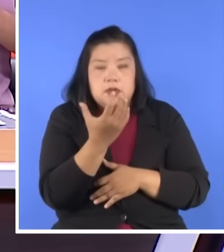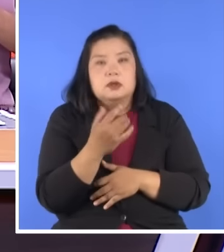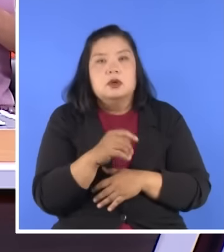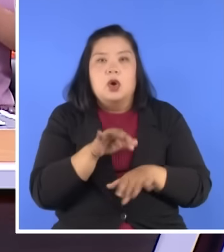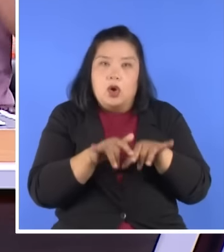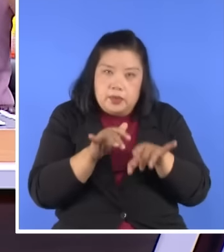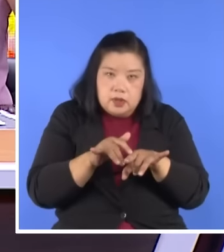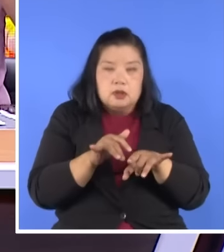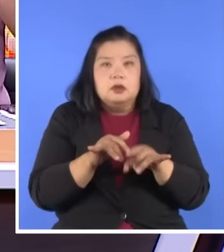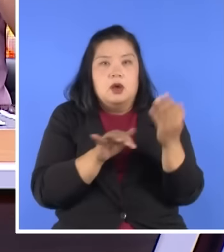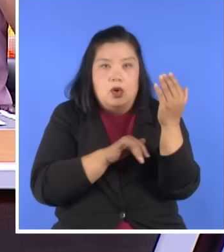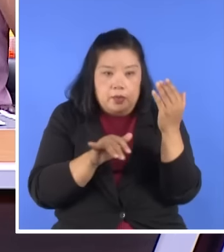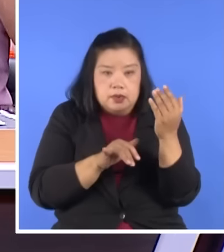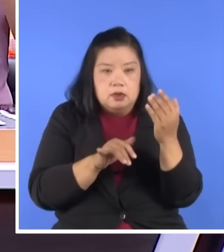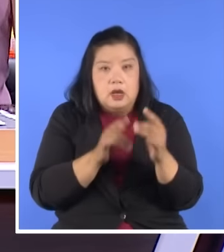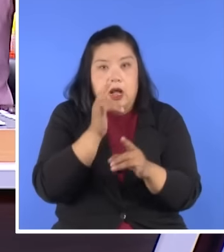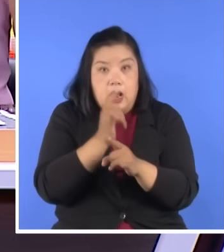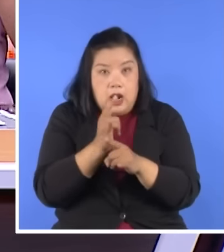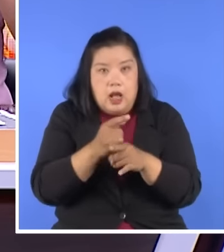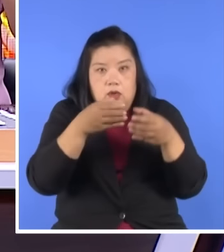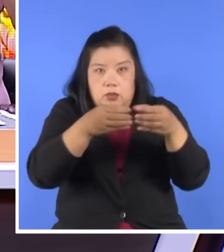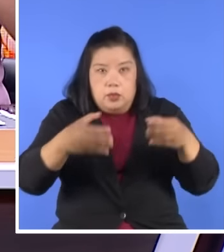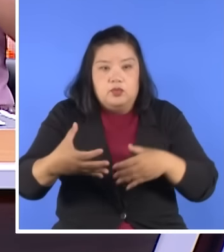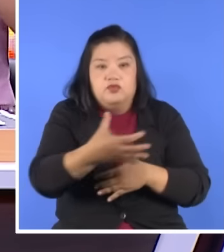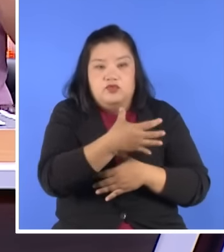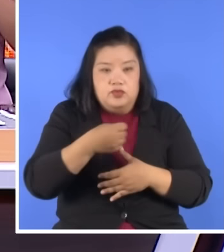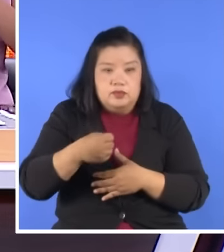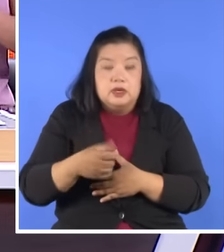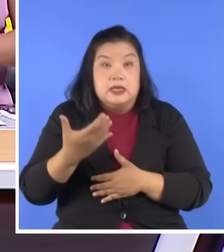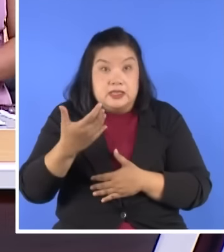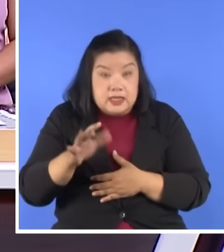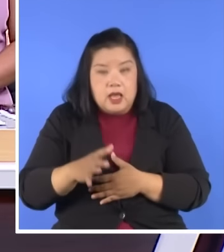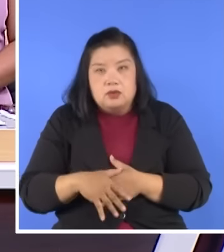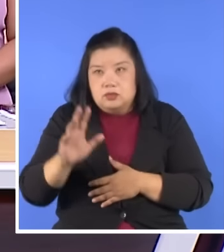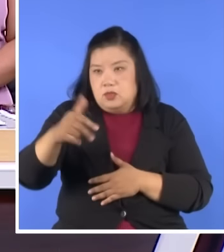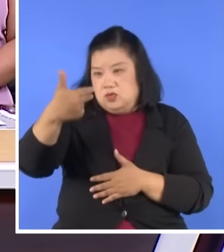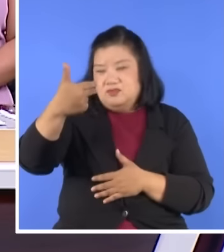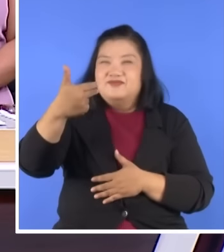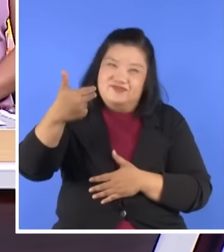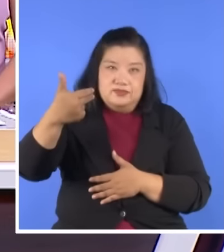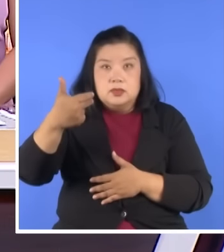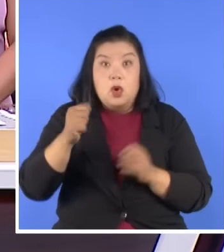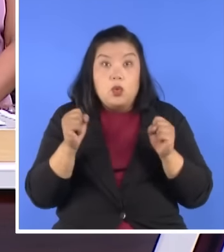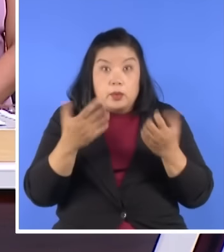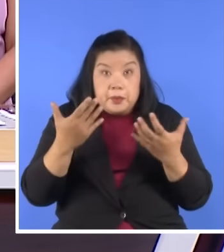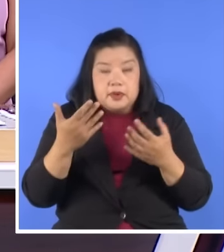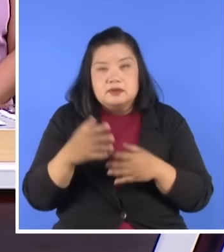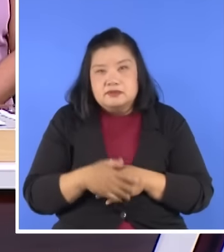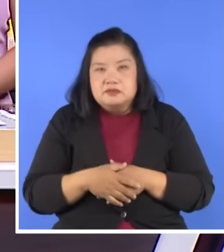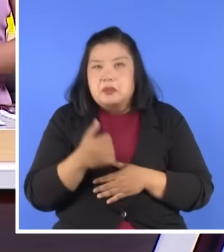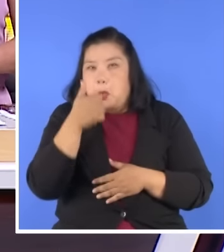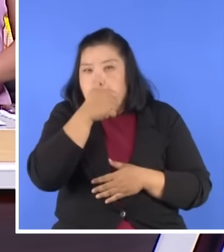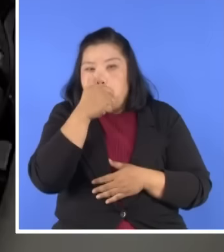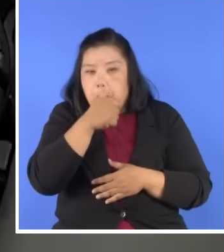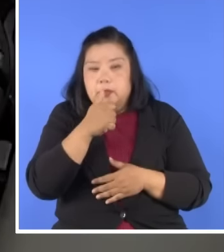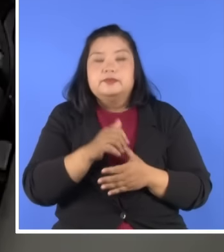คะทีนี้เห็นกล้องวงจรปิดทำท่าเย้ยดีใจใส่กล้องวงจรปิดด้วยคุณผู้ชมอ้าวมันน่าเจ็บใจตรง